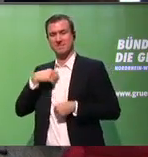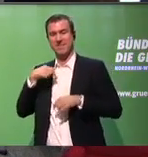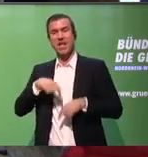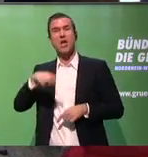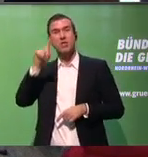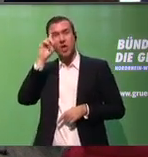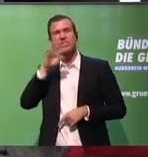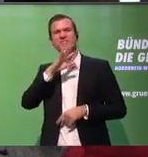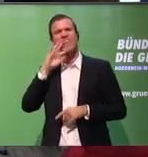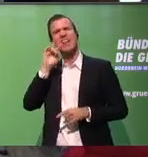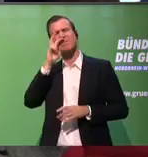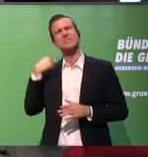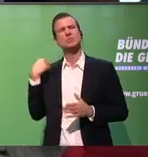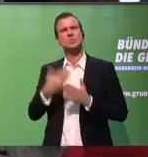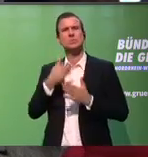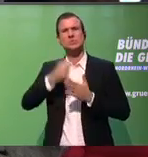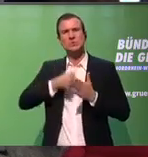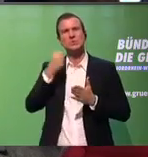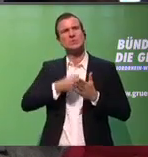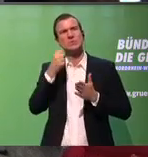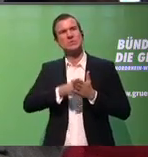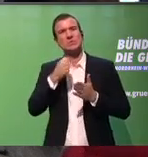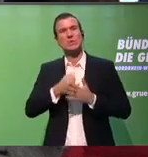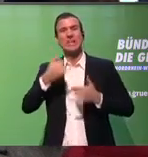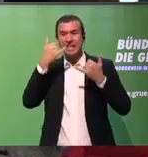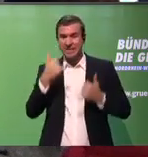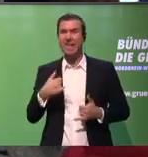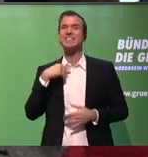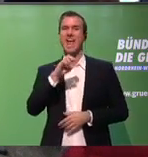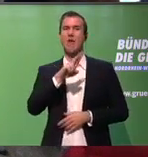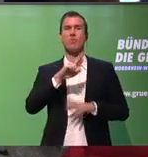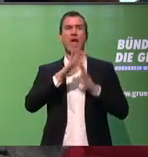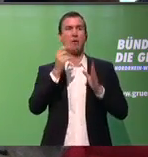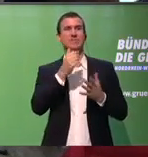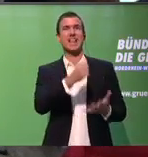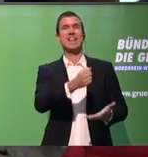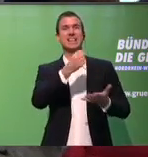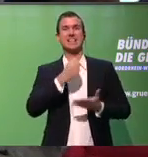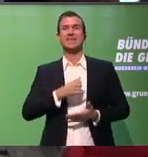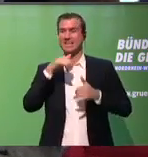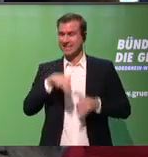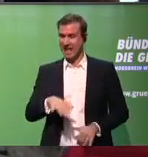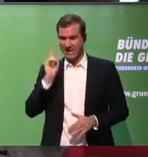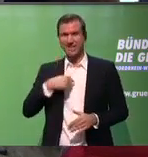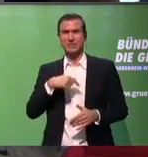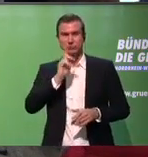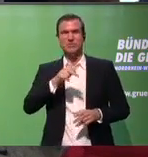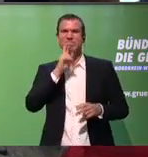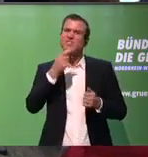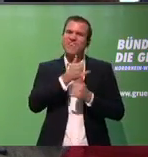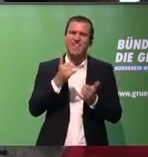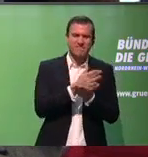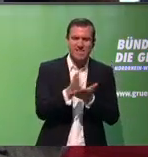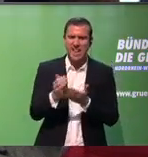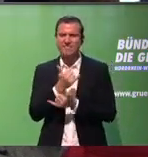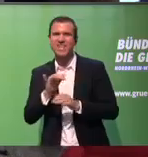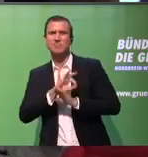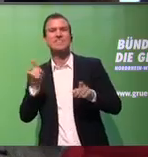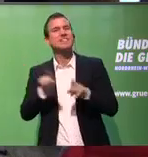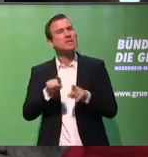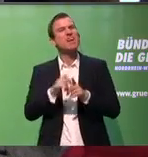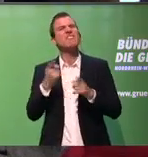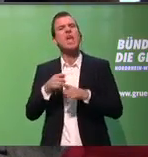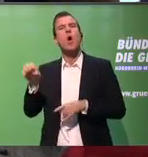sehr viele Anstrengungen unternommen, um dagegen zu kämpfen. Jetzt haben wir einen EU-Haushalt und damit müssen wir jetzt arbeiten. Und aus diesem Grund müssen wir die